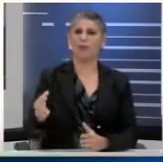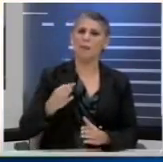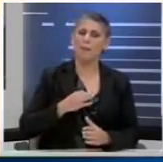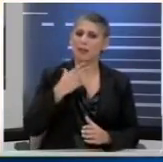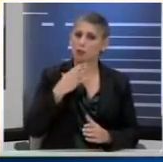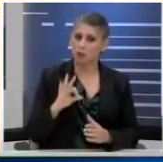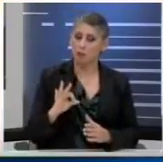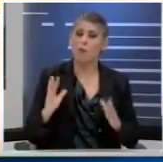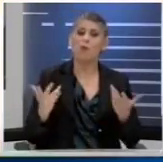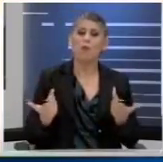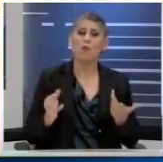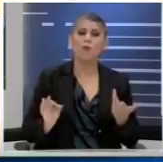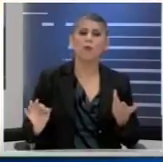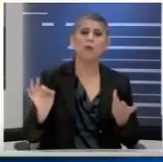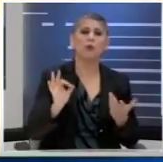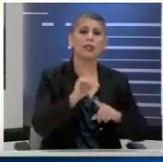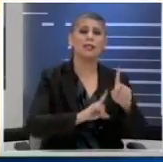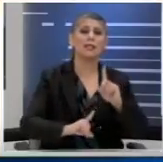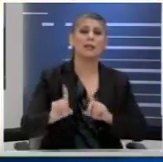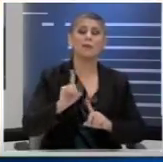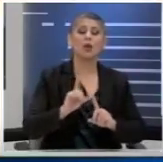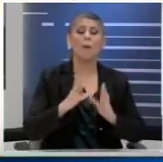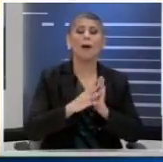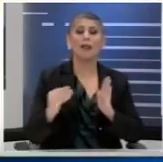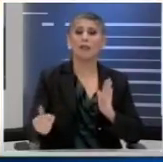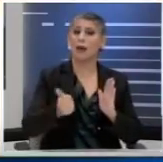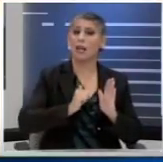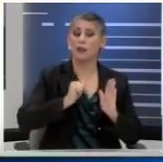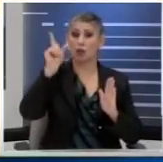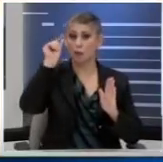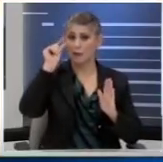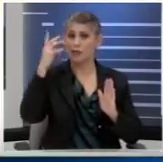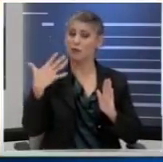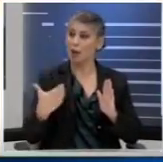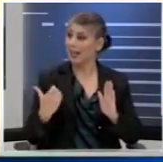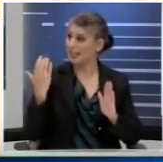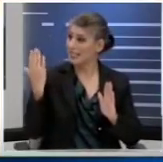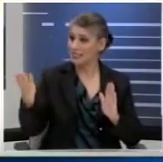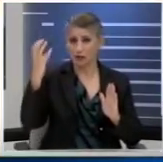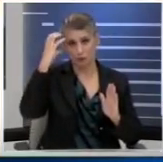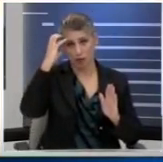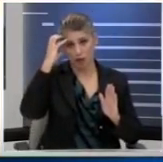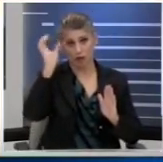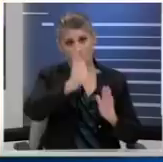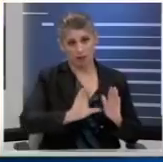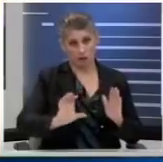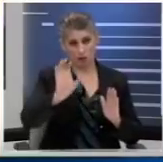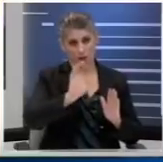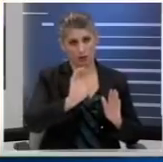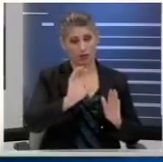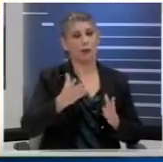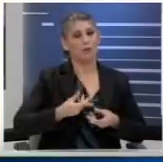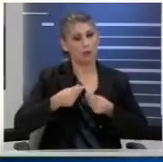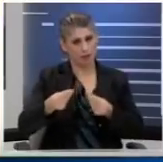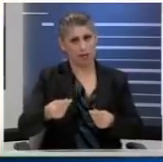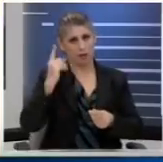λοιπόν πού, σε ποιο παράδειγμα ιδιωτικού πανεπιστημίου έχετε εσείς στο μυαλό σας στην Ευρώπη, το οποίο η